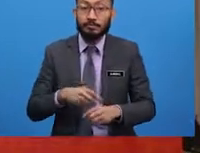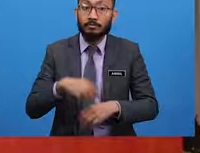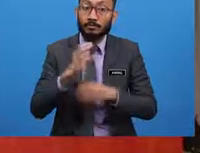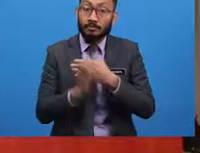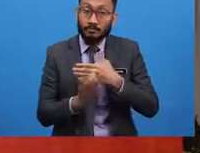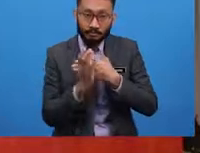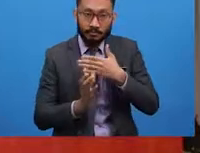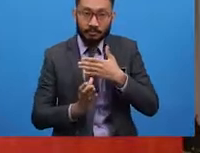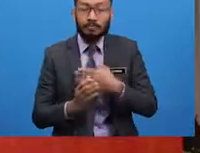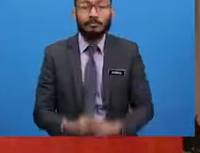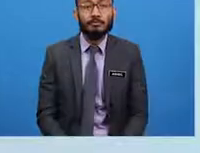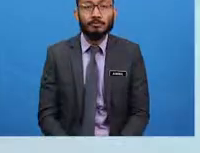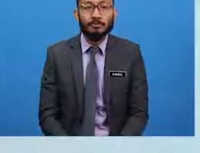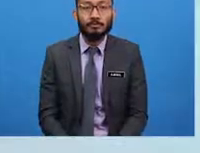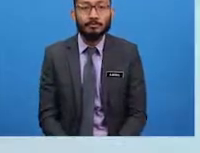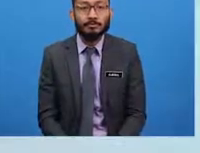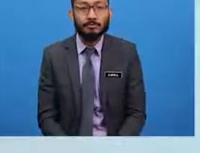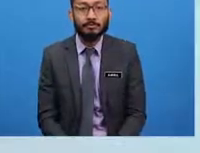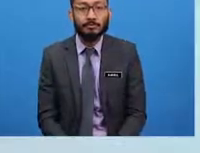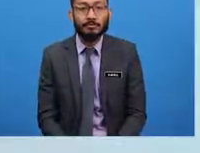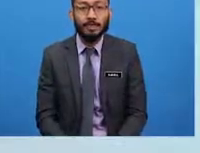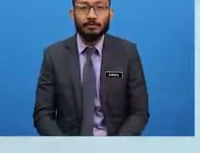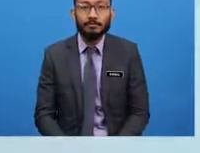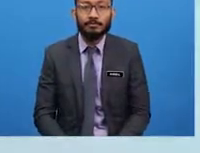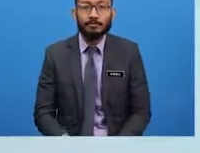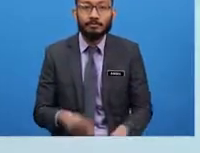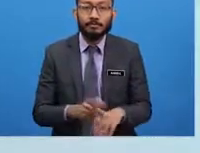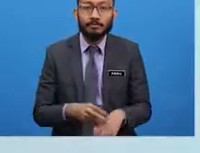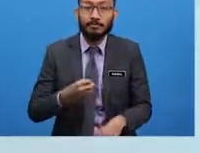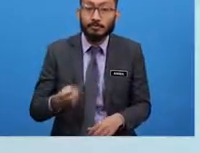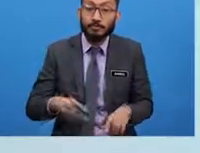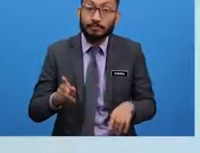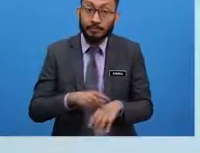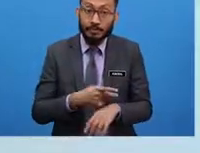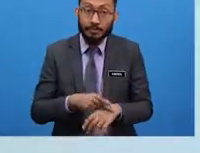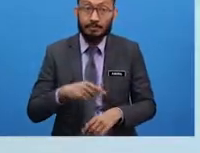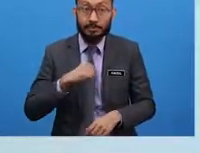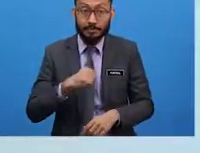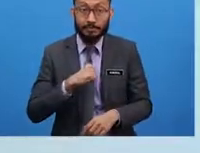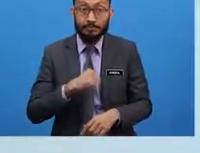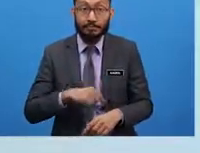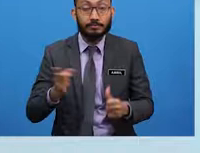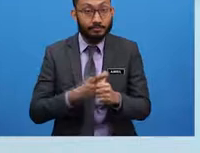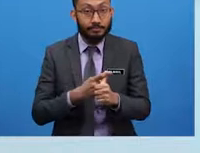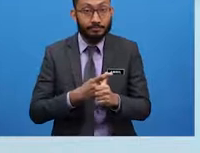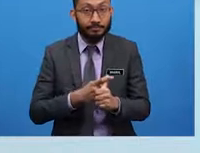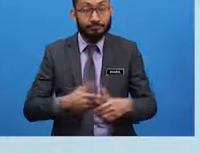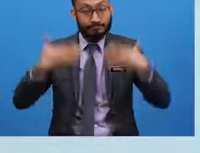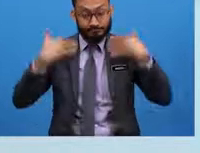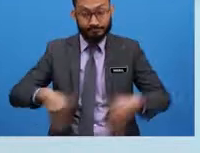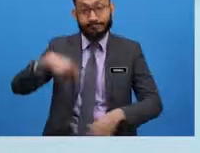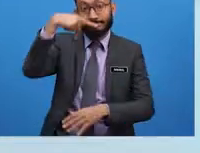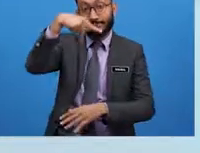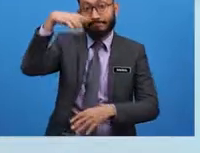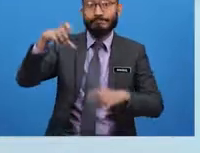yang tidak diingini. Antara alat pelindungan diri ialah, pertama, pelitup